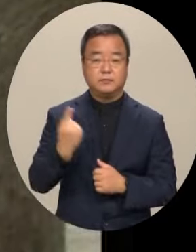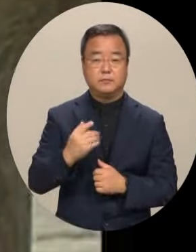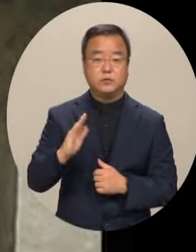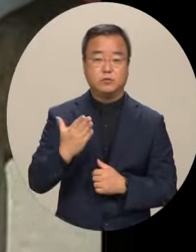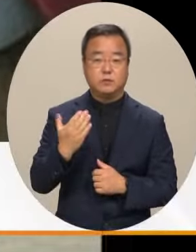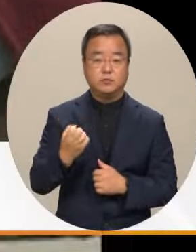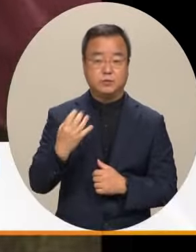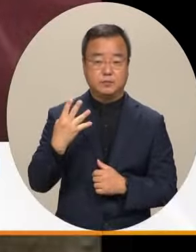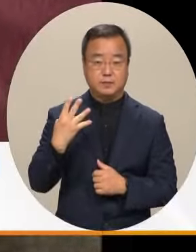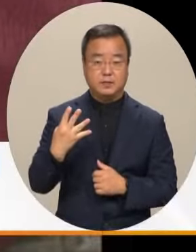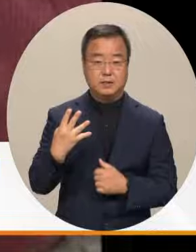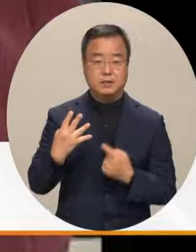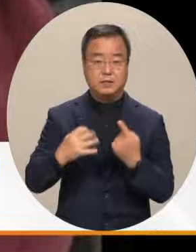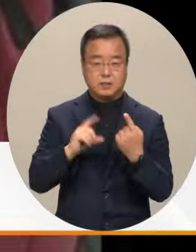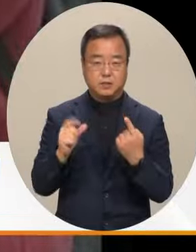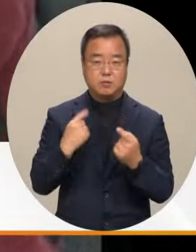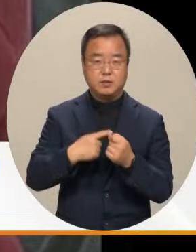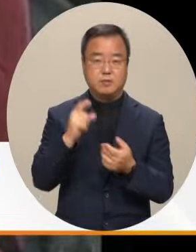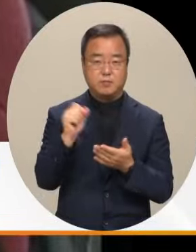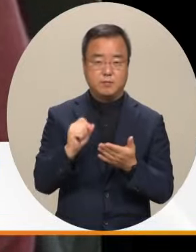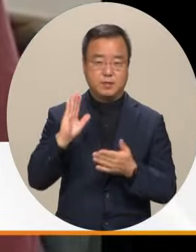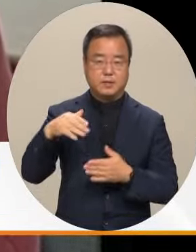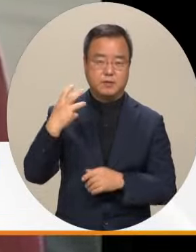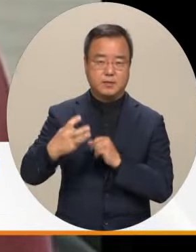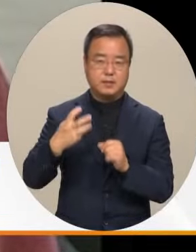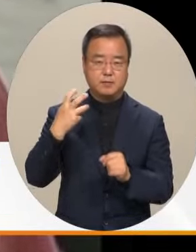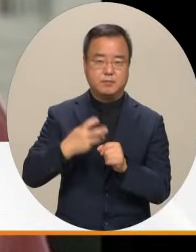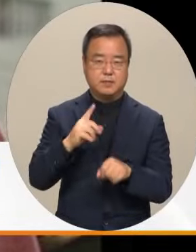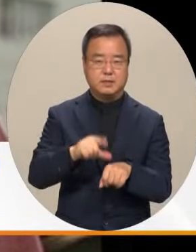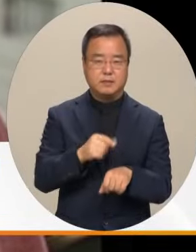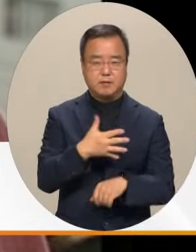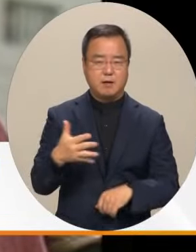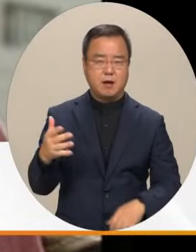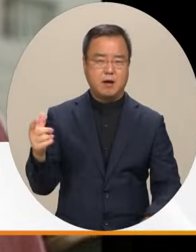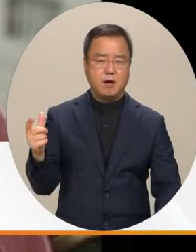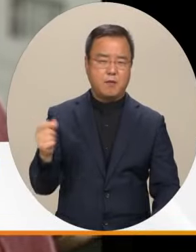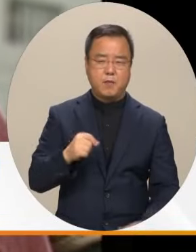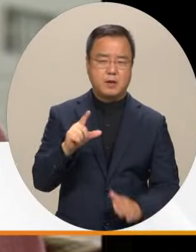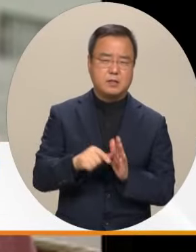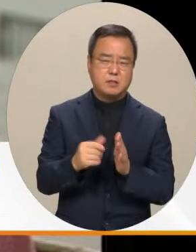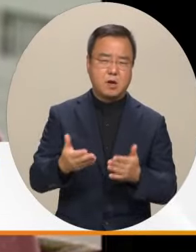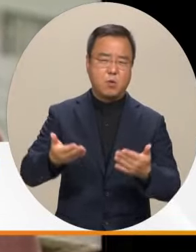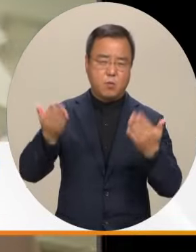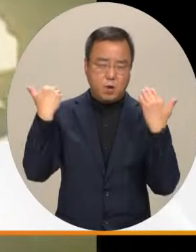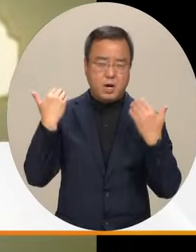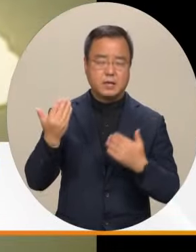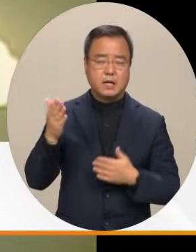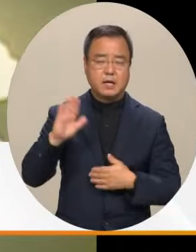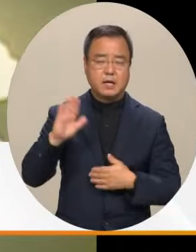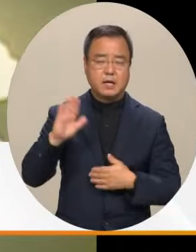1월 첫 소설을 발표하고 올해로 30년째 빠르게 지나간 시간이지만 그글을 쓰며 보낸 시간만큼은